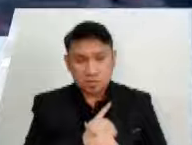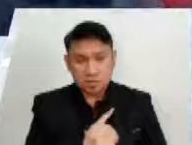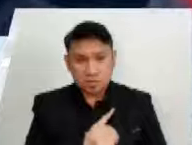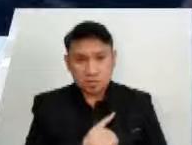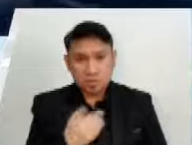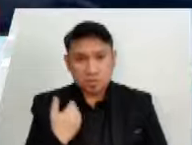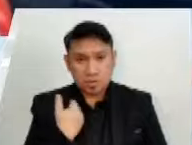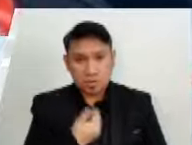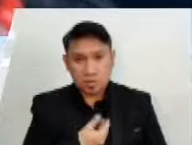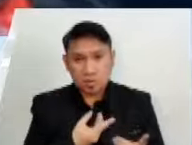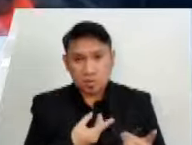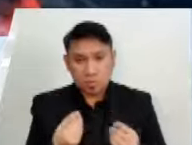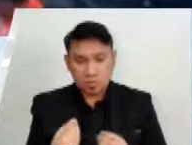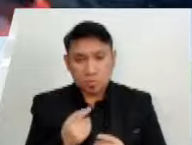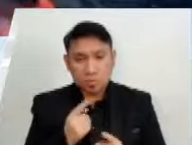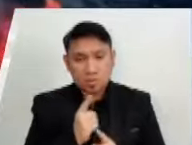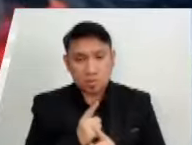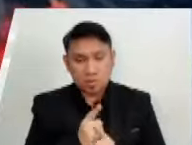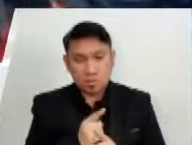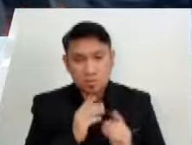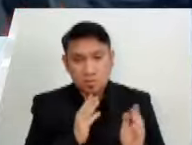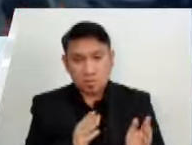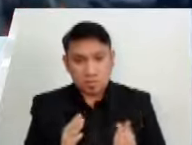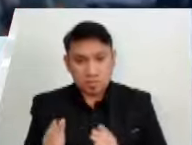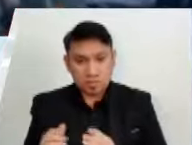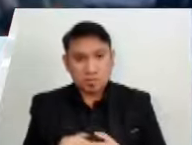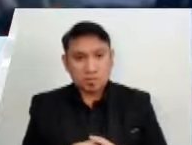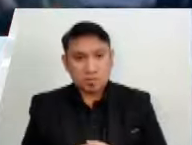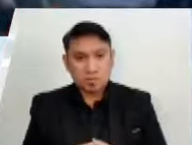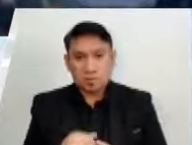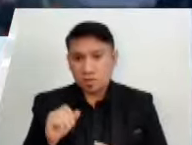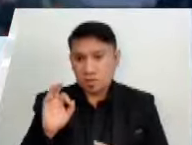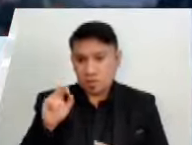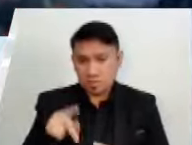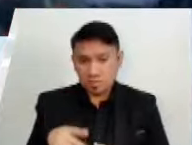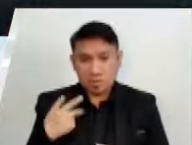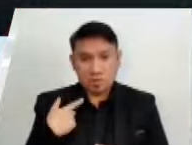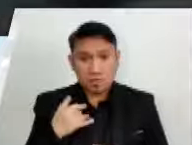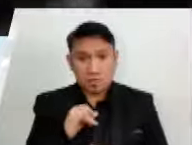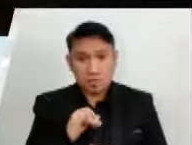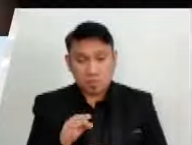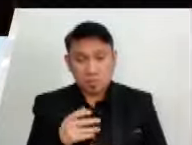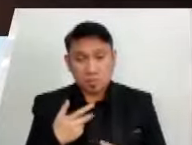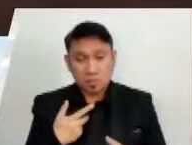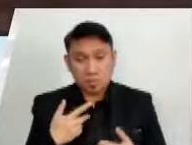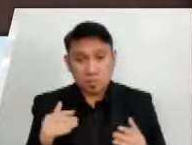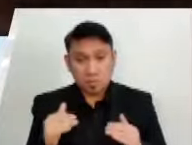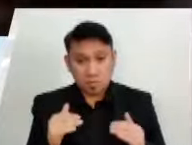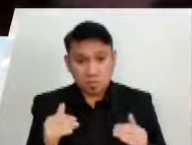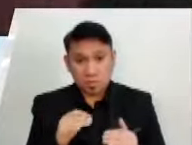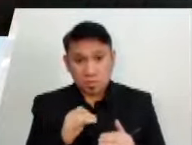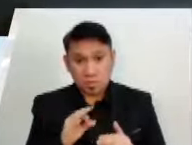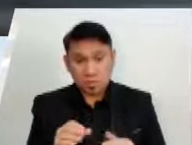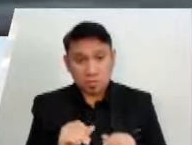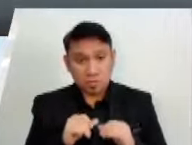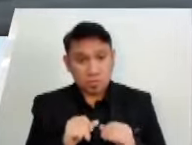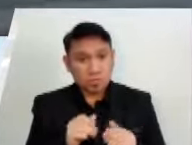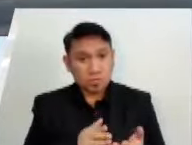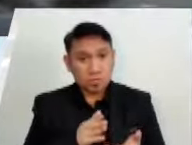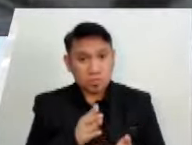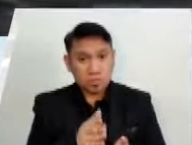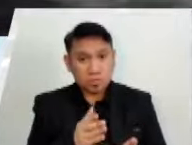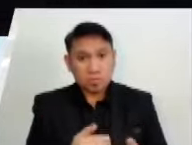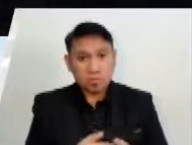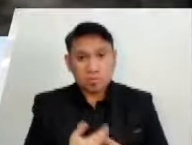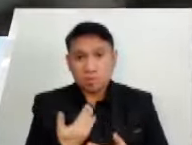pinawi din ng AFP ang mga pangamba na baka magkaroon ng gyera kapag pinilit ng Pilipinas ang mga resupply mission sa ayungin ipagpapatuloy